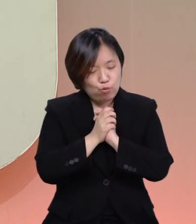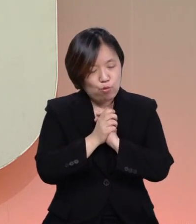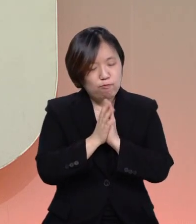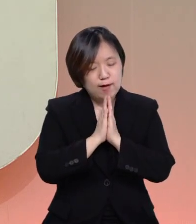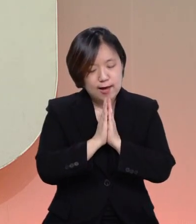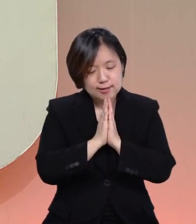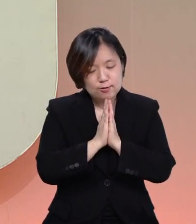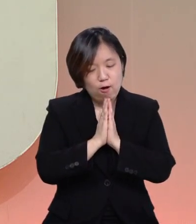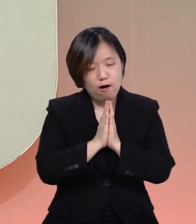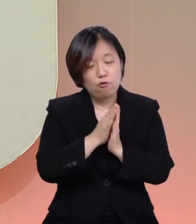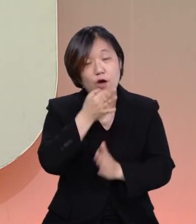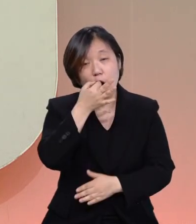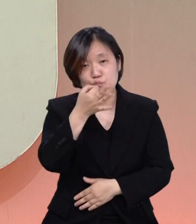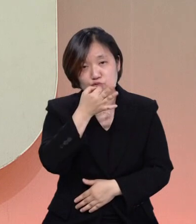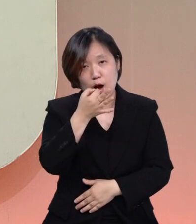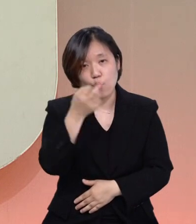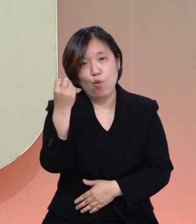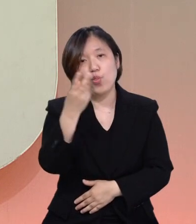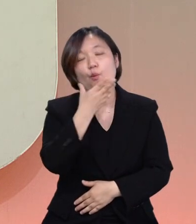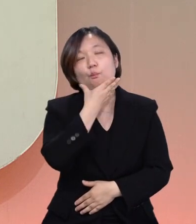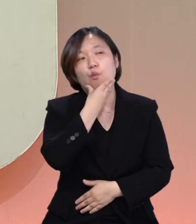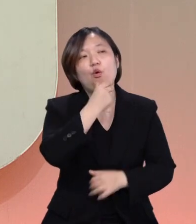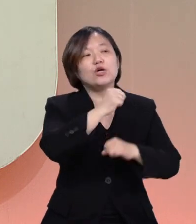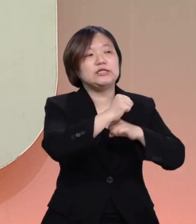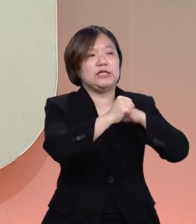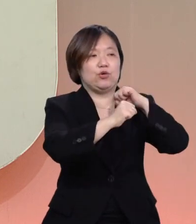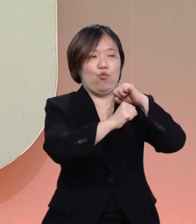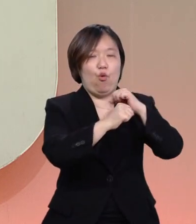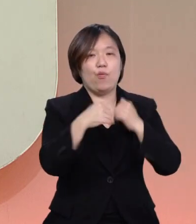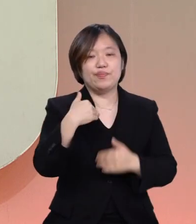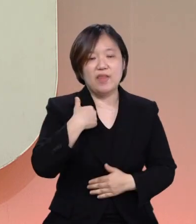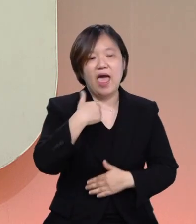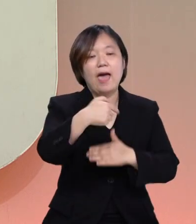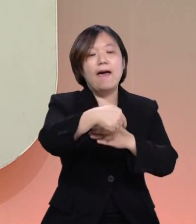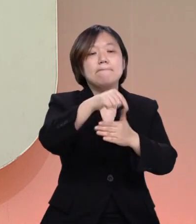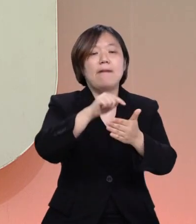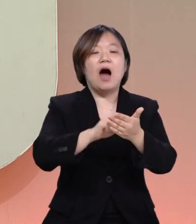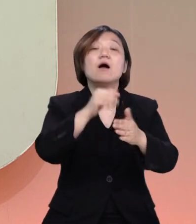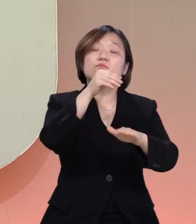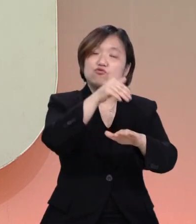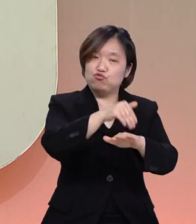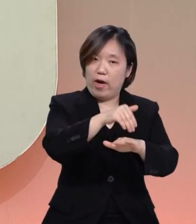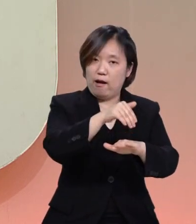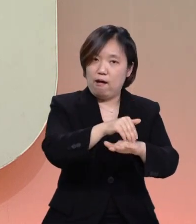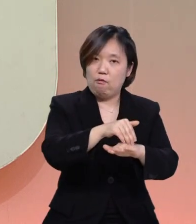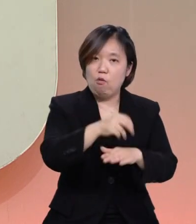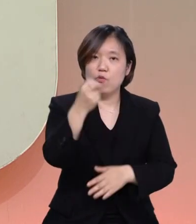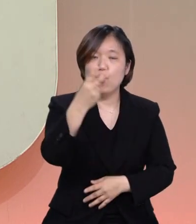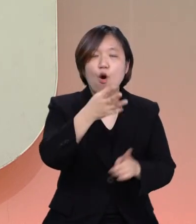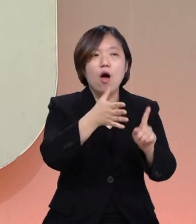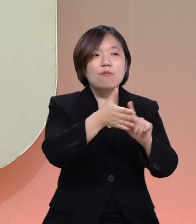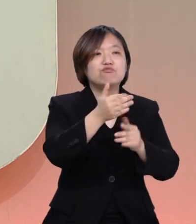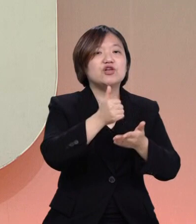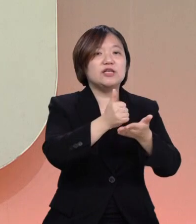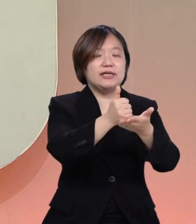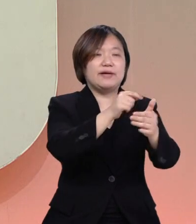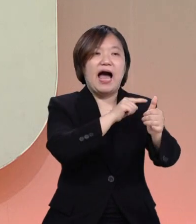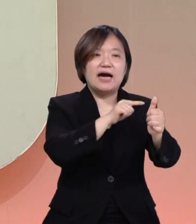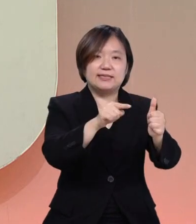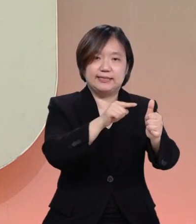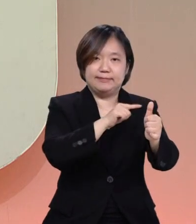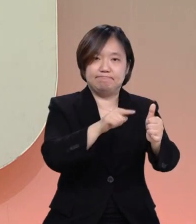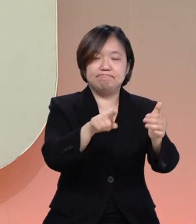염불하고 복을 짓고 마음을 잘 닦는 거 부처님 말씀을 의지해서